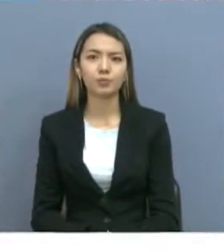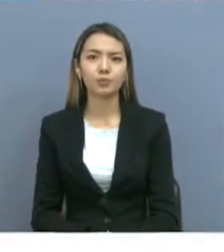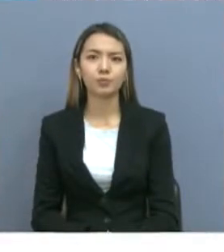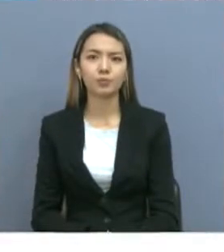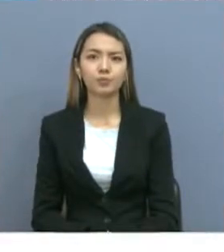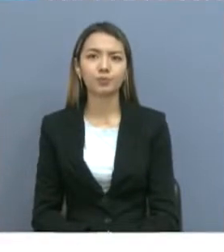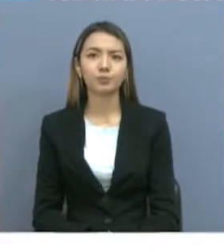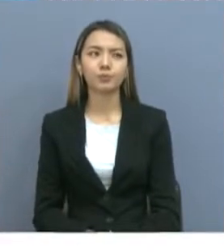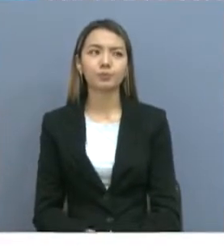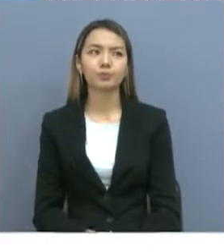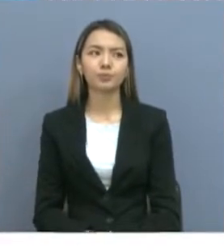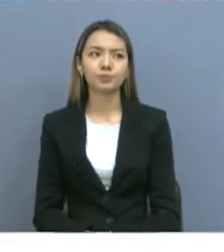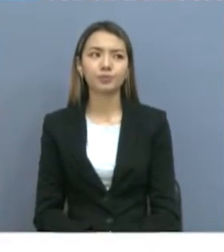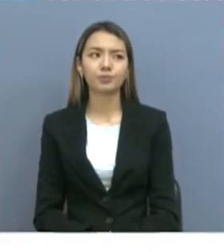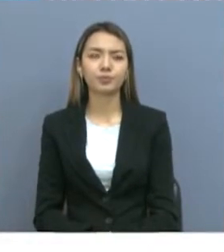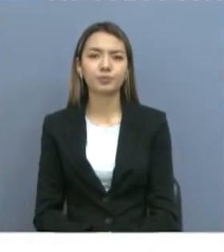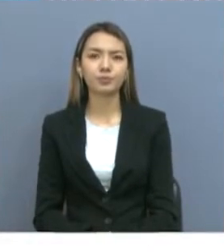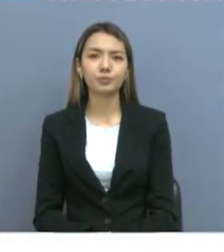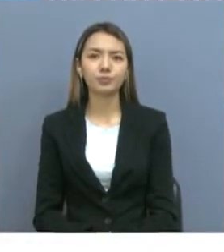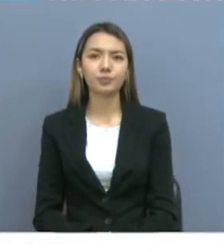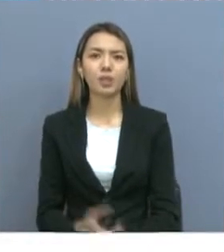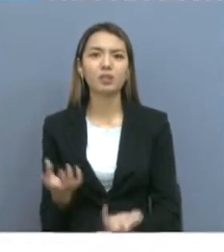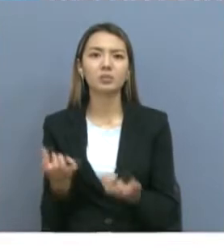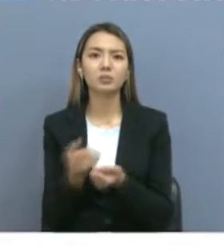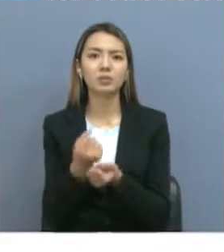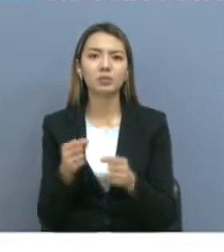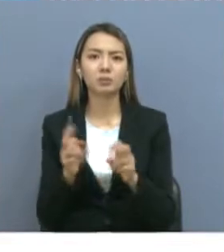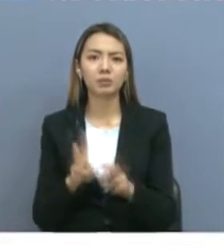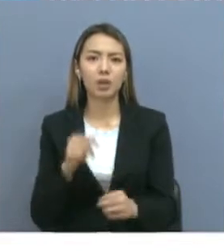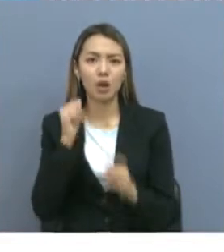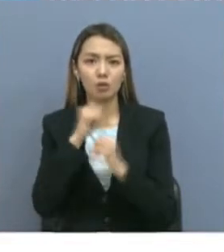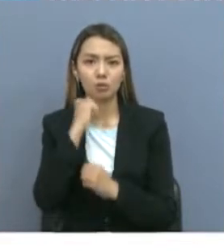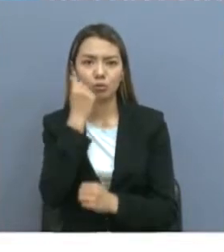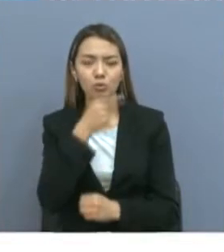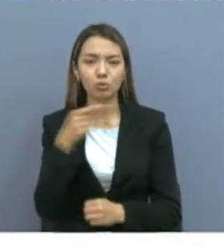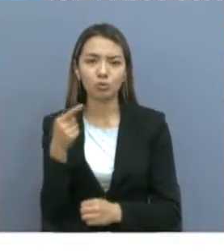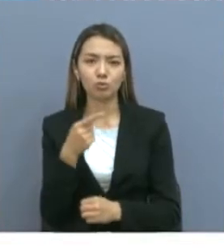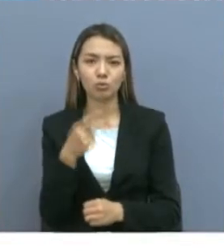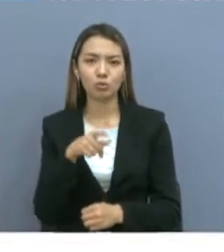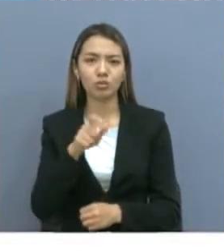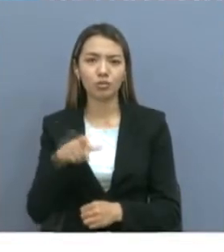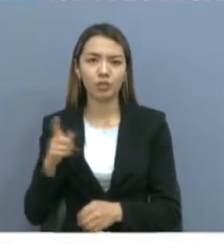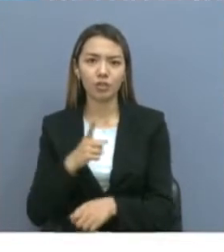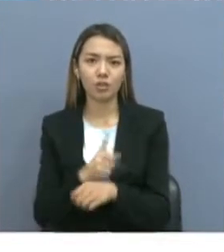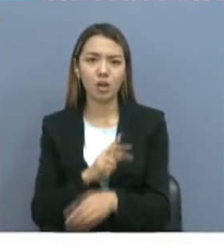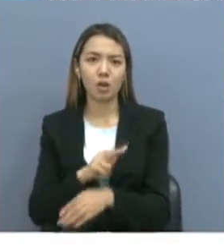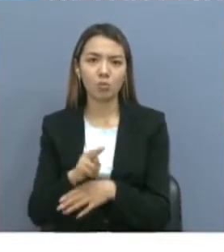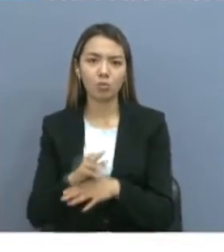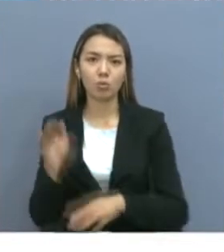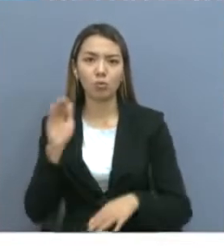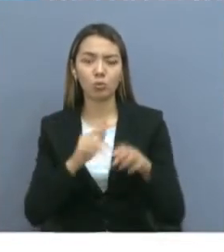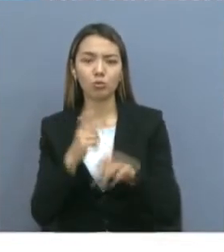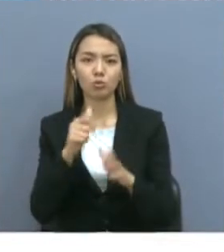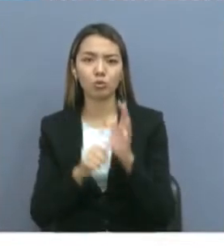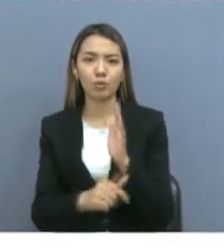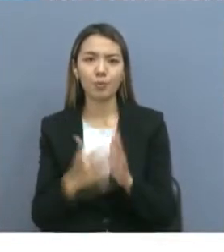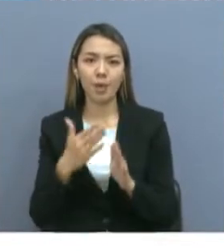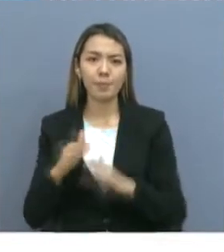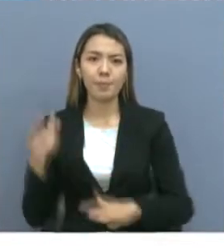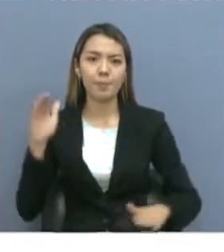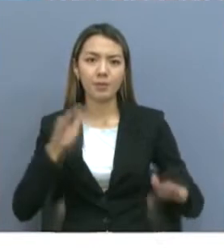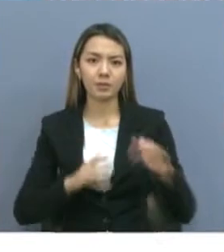Ежегодно мы обучаем более 1000. Құтқару бөлімдерінің мамандары жыл сайын 1000-нан астам баланы суда жүзуге үйретеді. Биыл 165 бала бассейнде